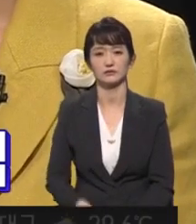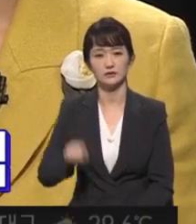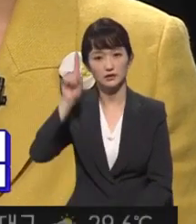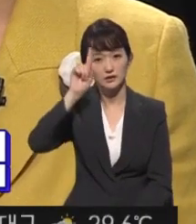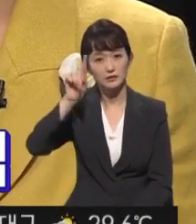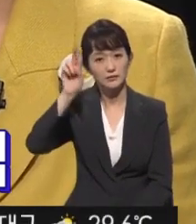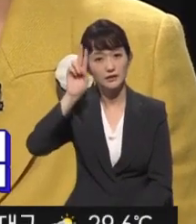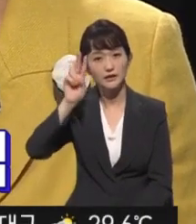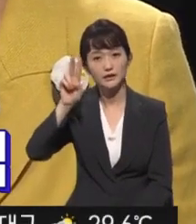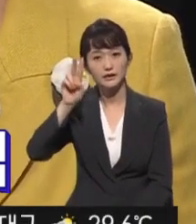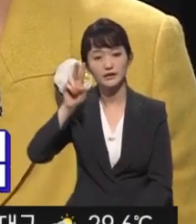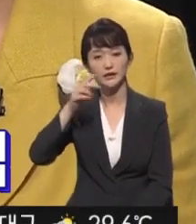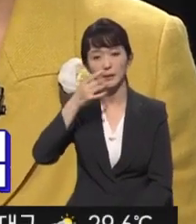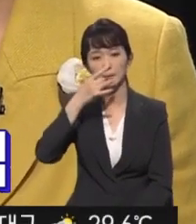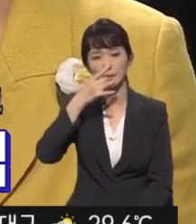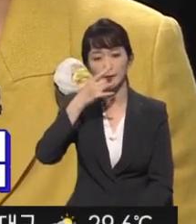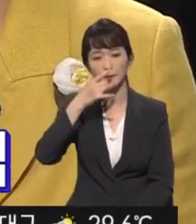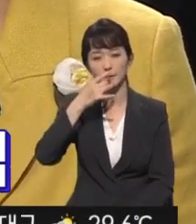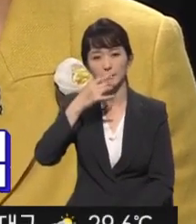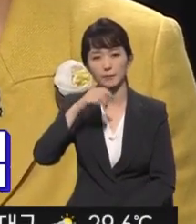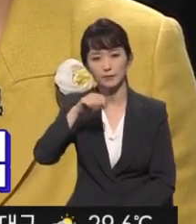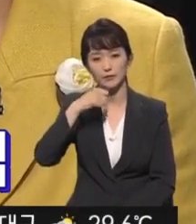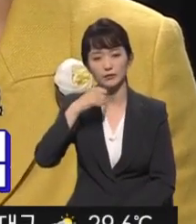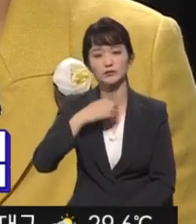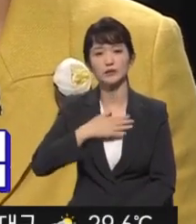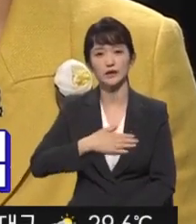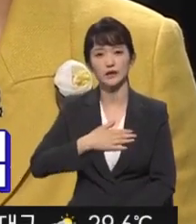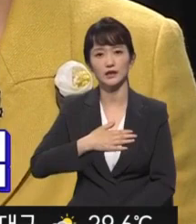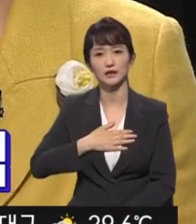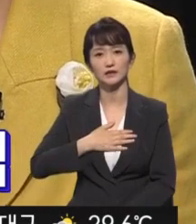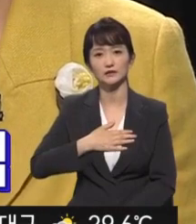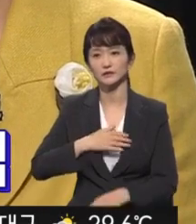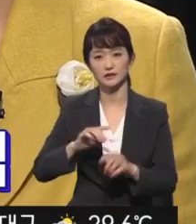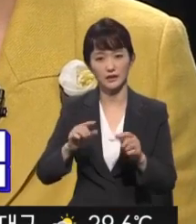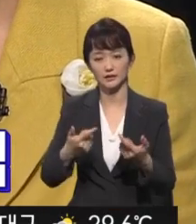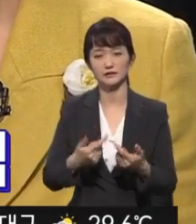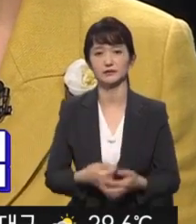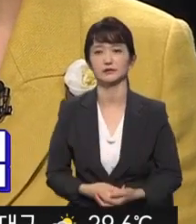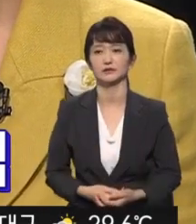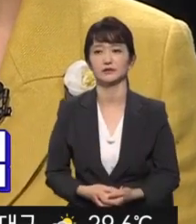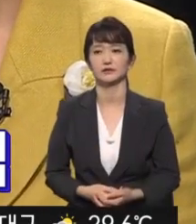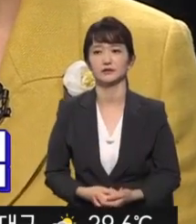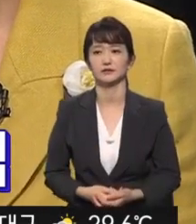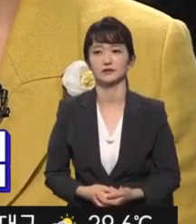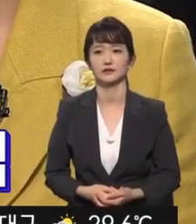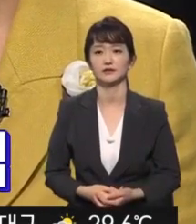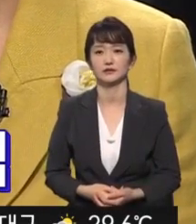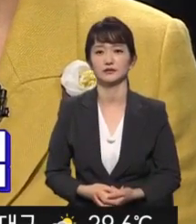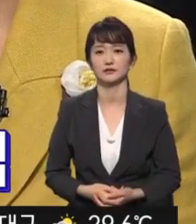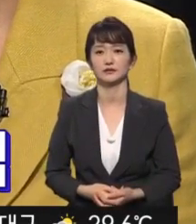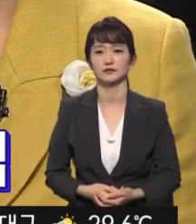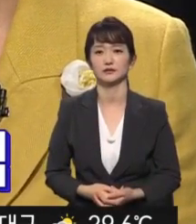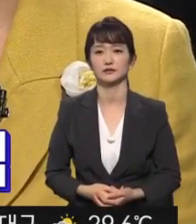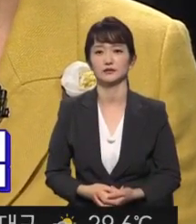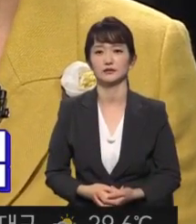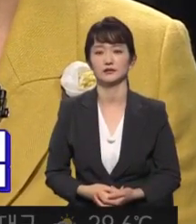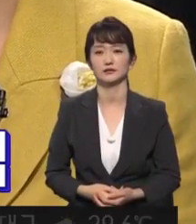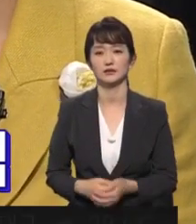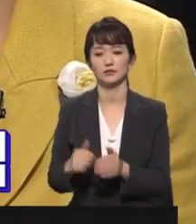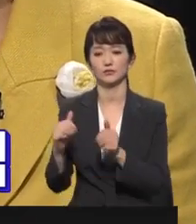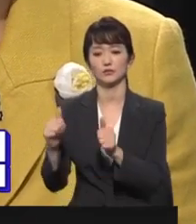으로 알고 있어요 2 그 얘기를 좀 하면서 이렇게 좀 띄울 라고 햇더니 이유도 체포 벌에서 어떻게 어